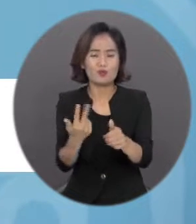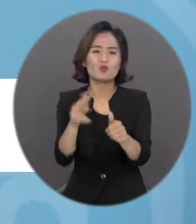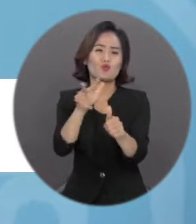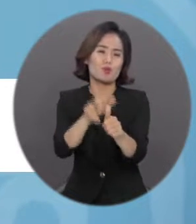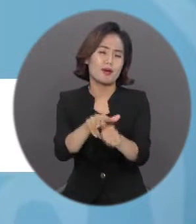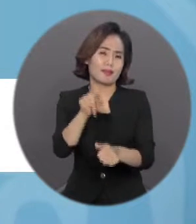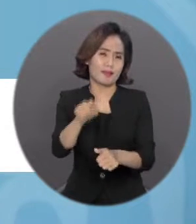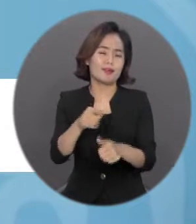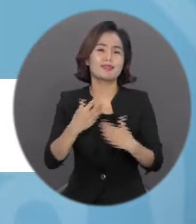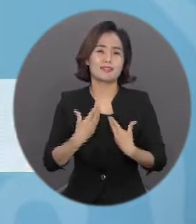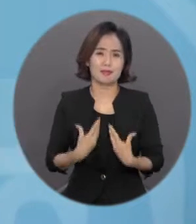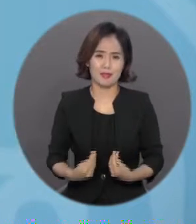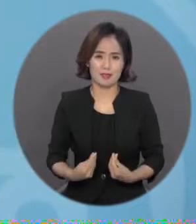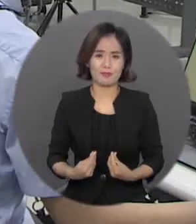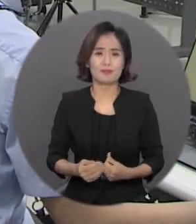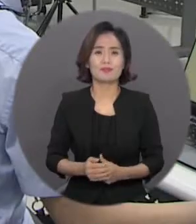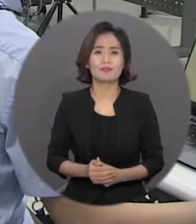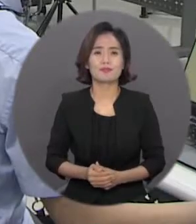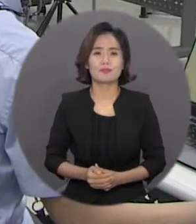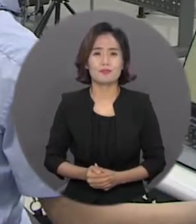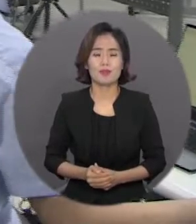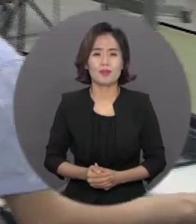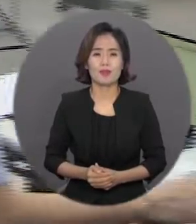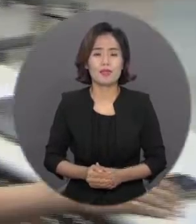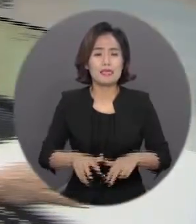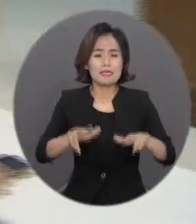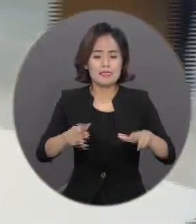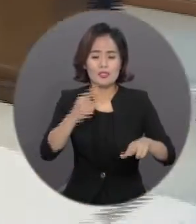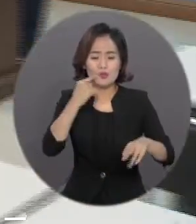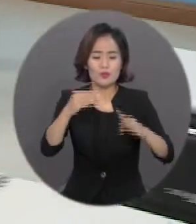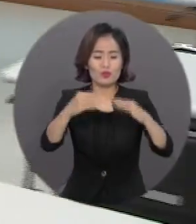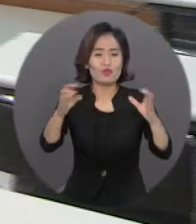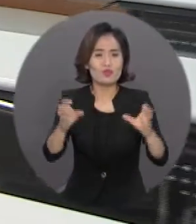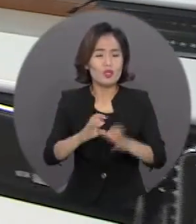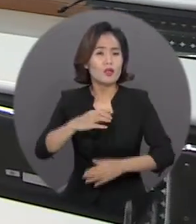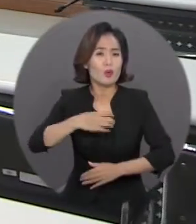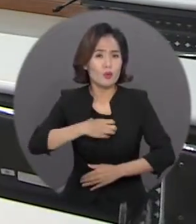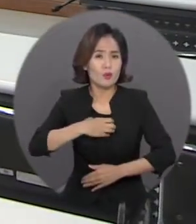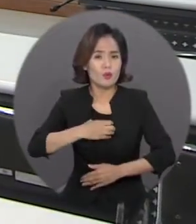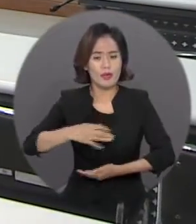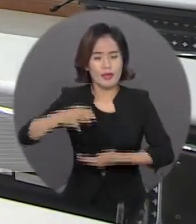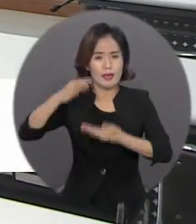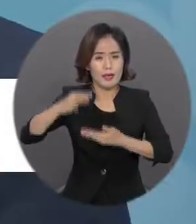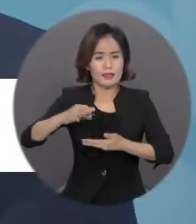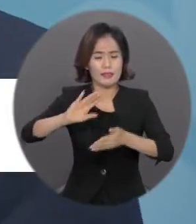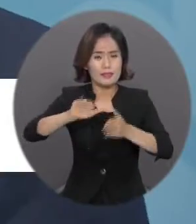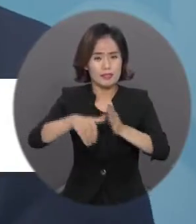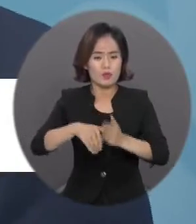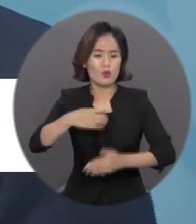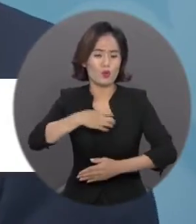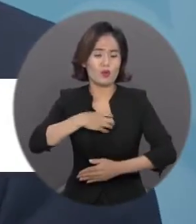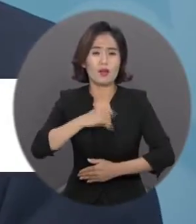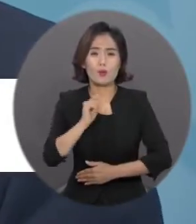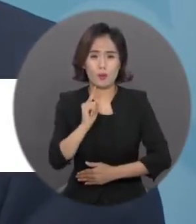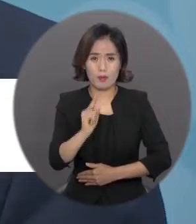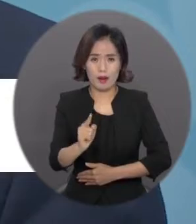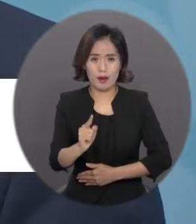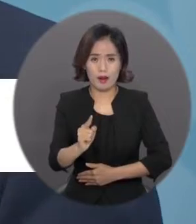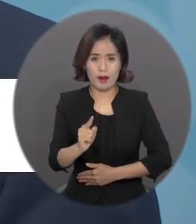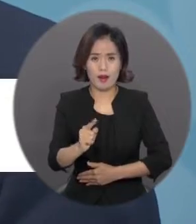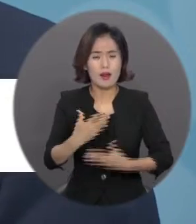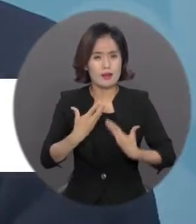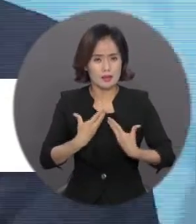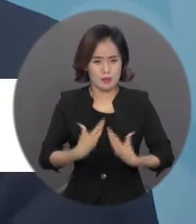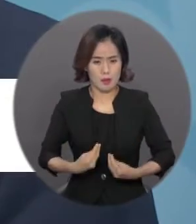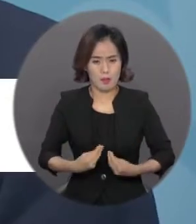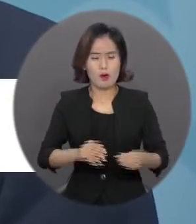출마하려고 하는 모습 보고 실망스럽습니다. 특히 지금 민주당에 드리워진 위기는 가치와 시대 정신의 위기라고 진단하면서